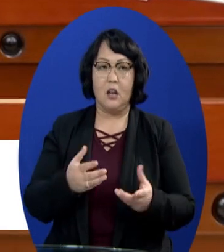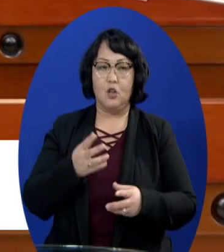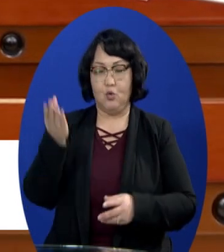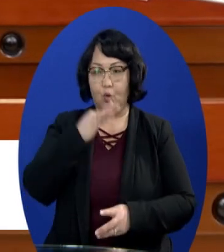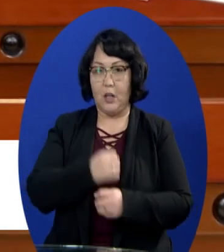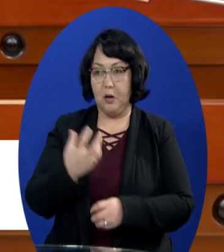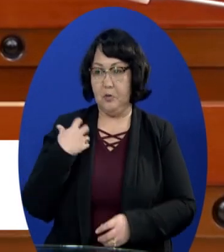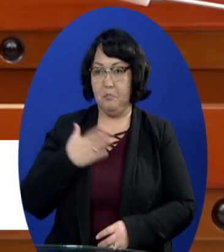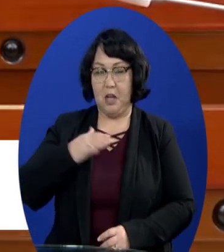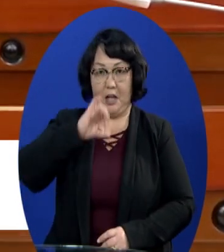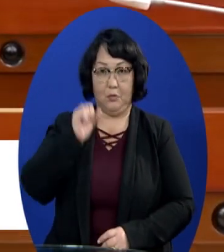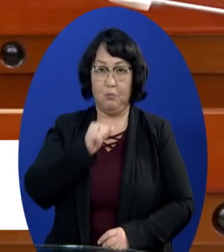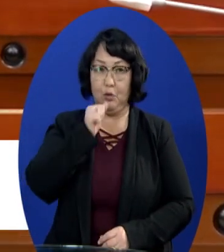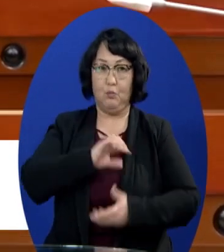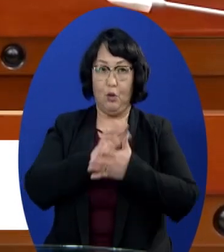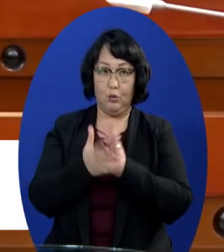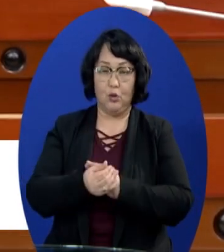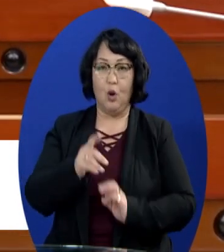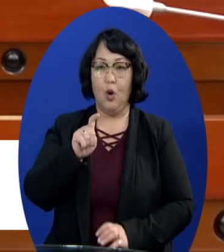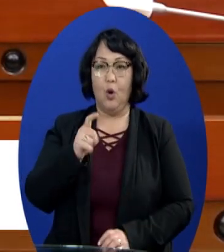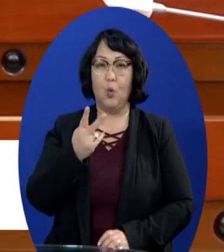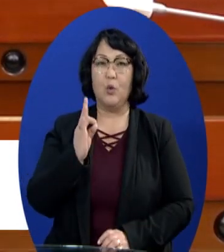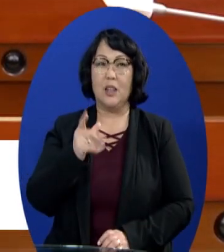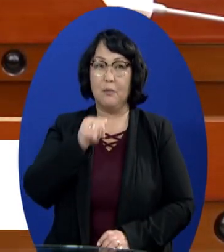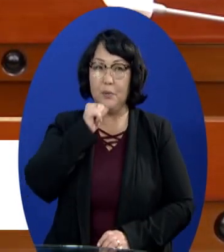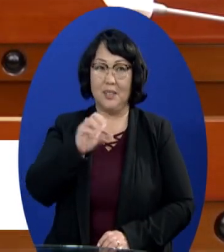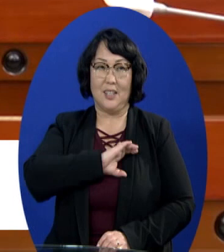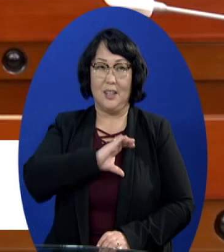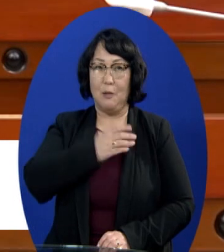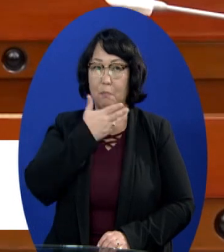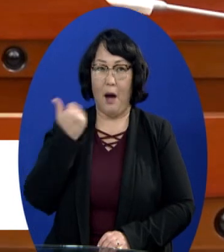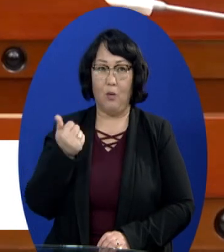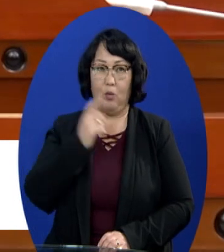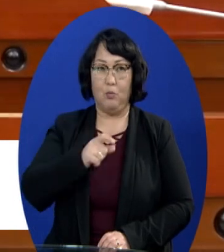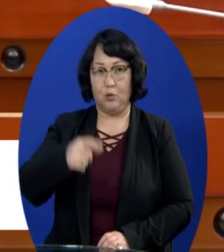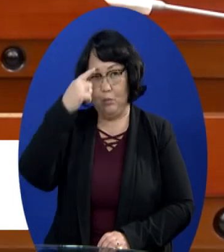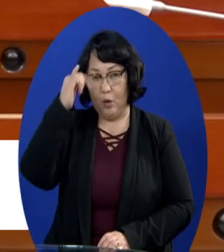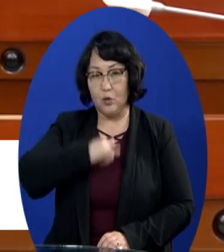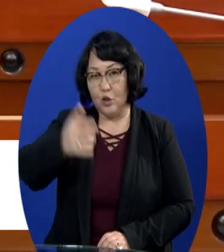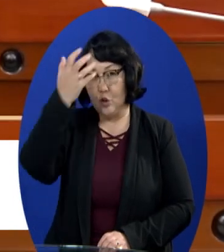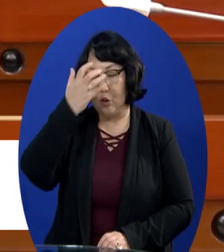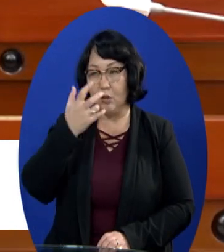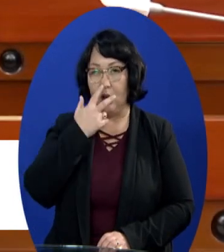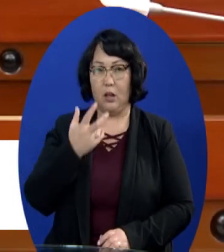бичгэлээ. Хүнлэг ус сэтгэлгүй хүмүүс Монголын төр цөөнчсэн байгаад бас харамсаж байна.